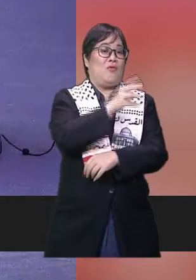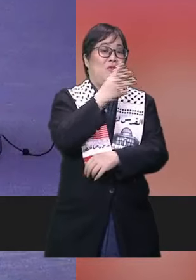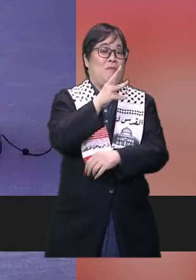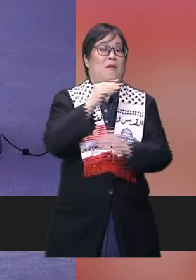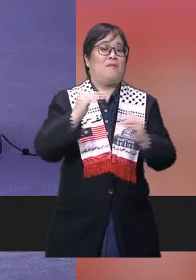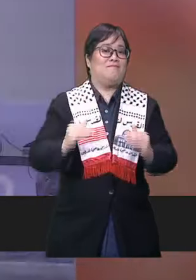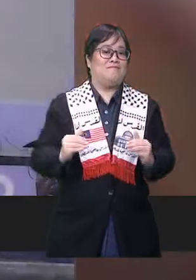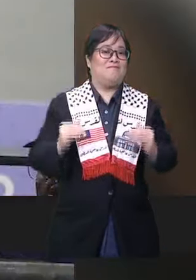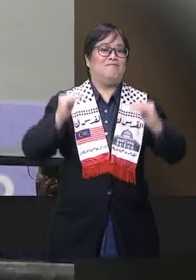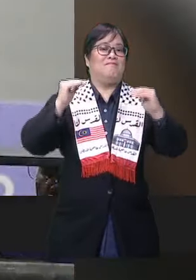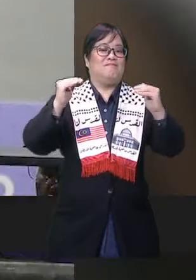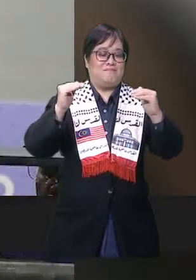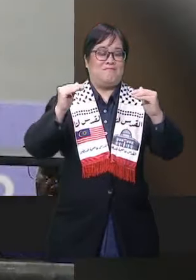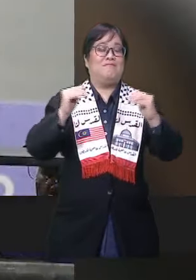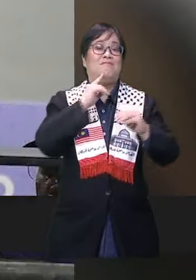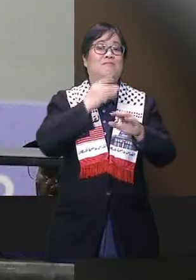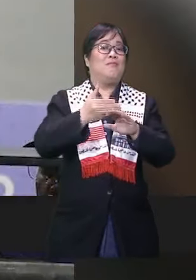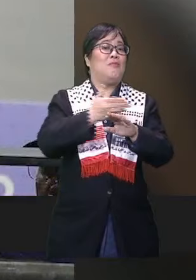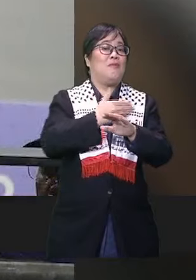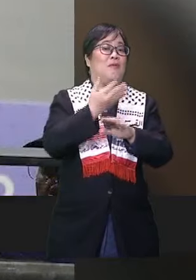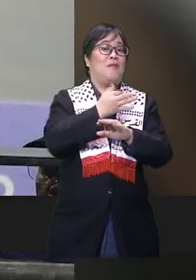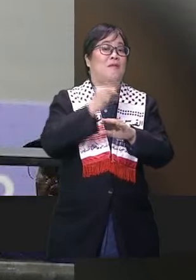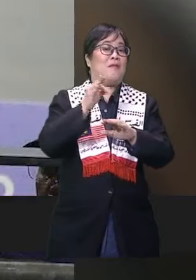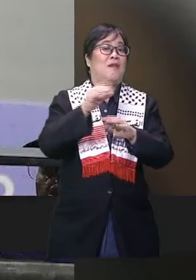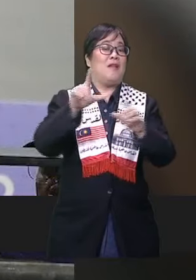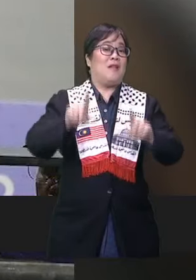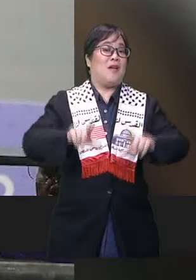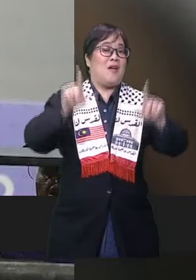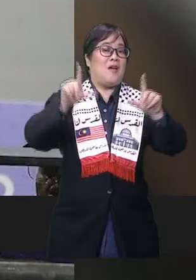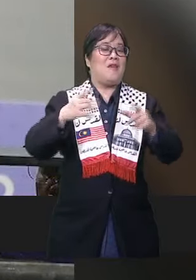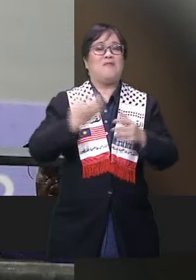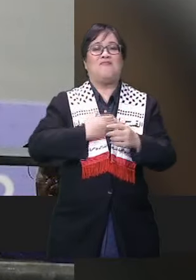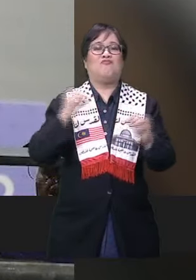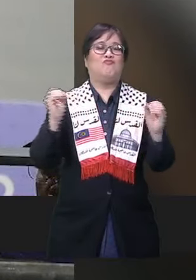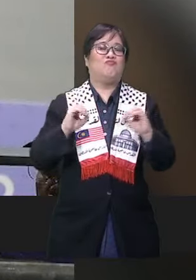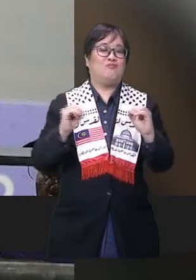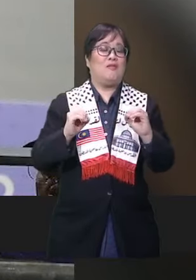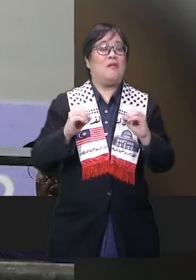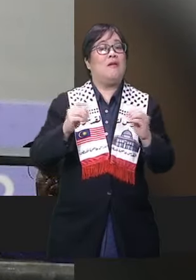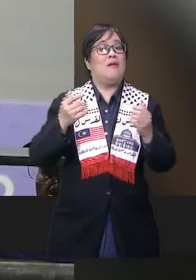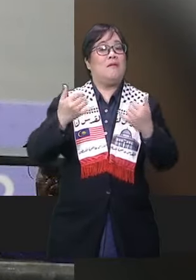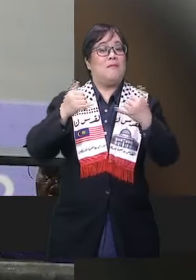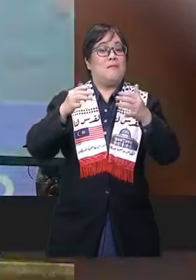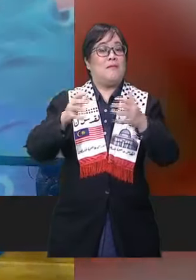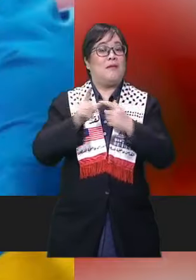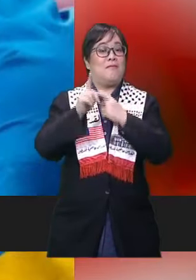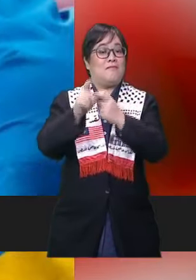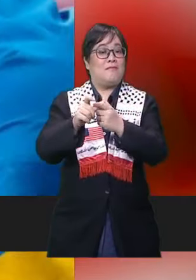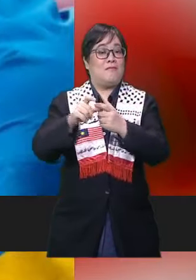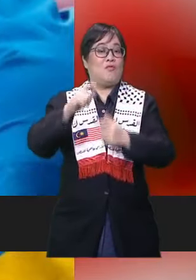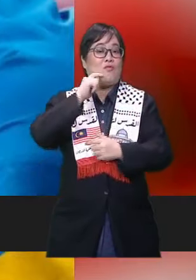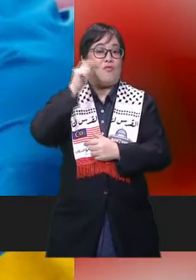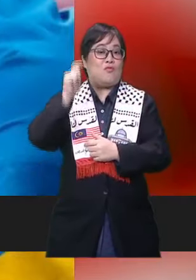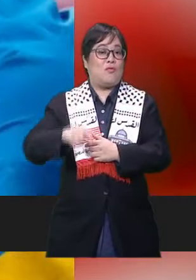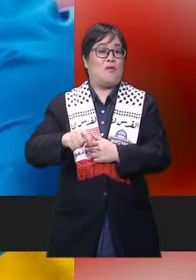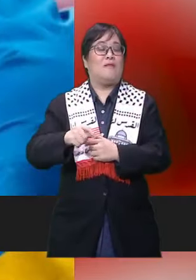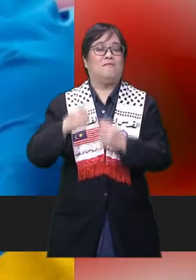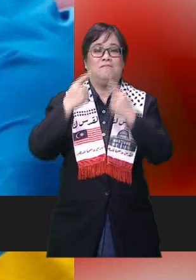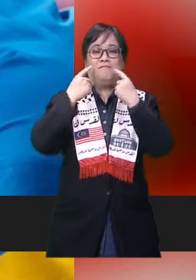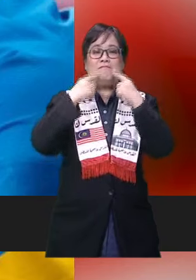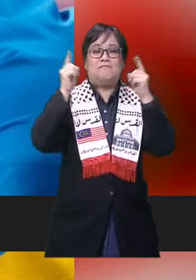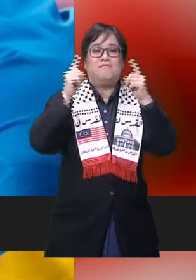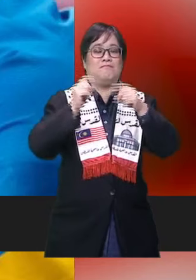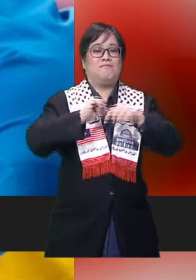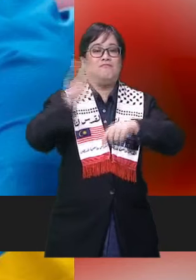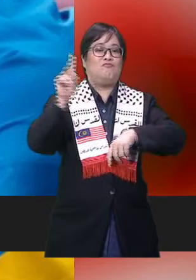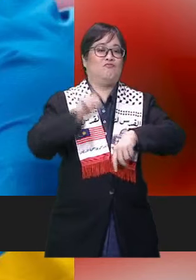memperbaiki pencapaiannya selepas pulang tangan kosong pada edisi lalu. Atlet Ukraine Oleksandr Yarofiy melakar kejutan apabila memecah